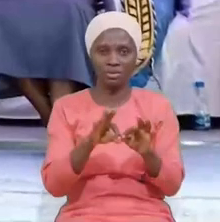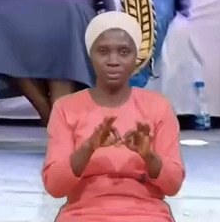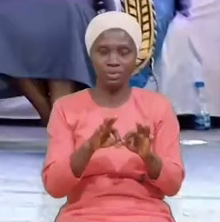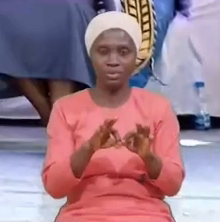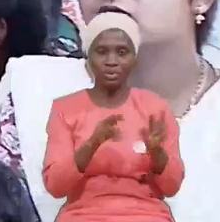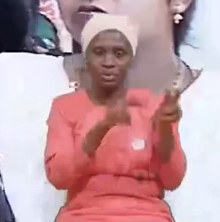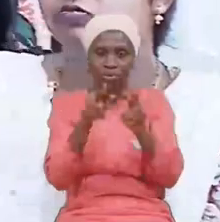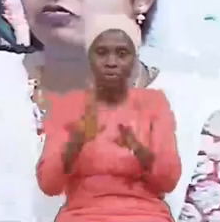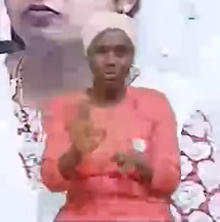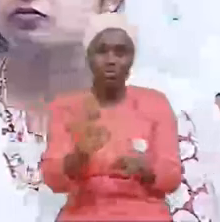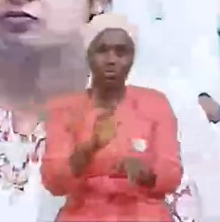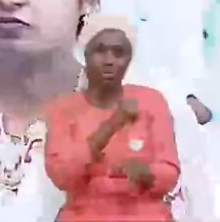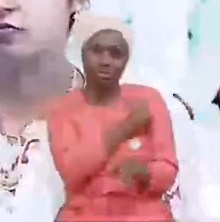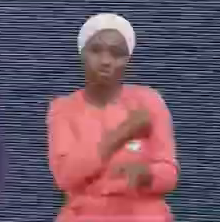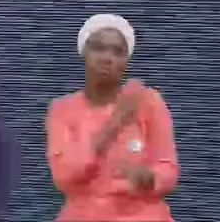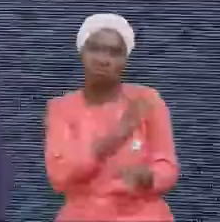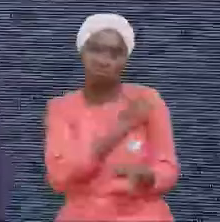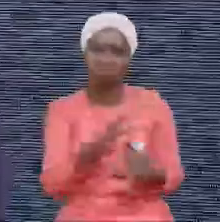attitudes.